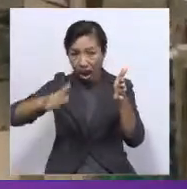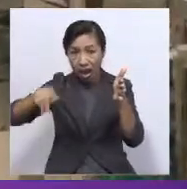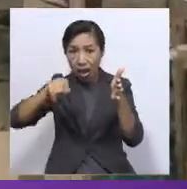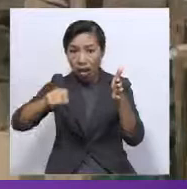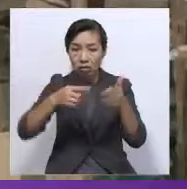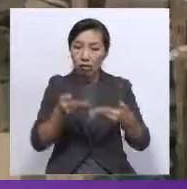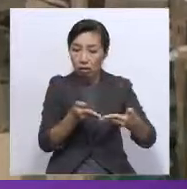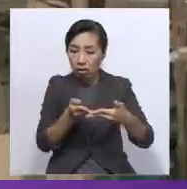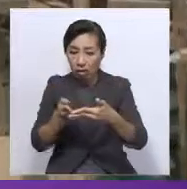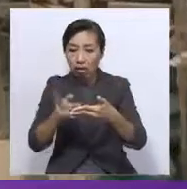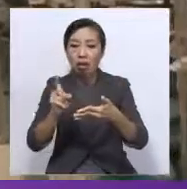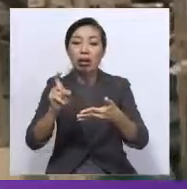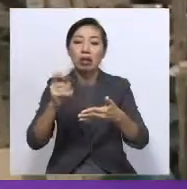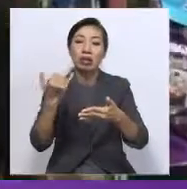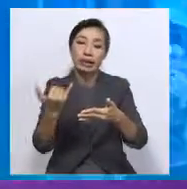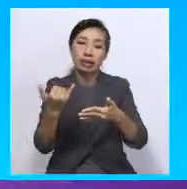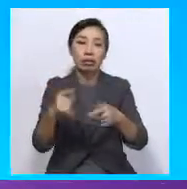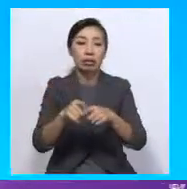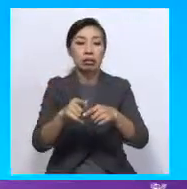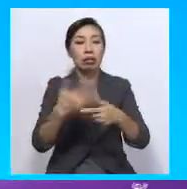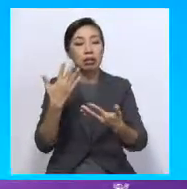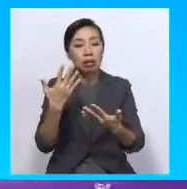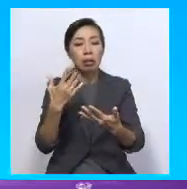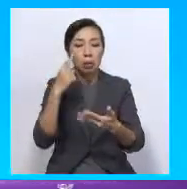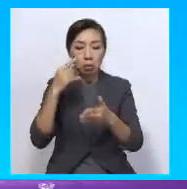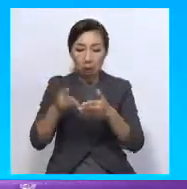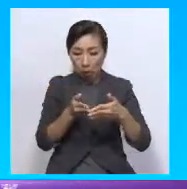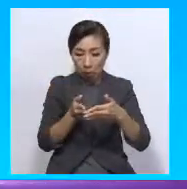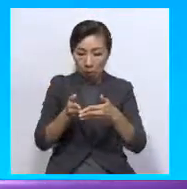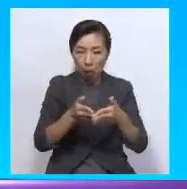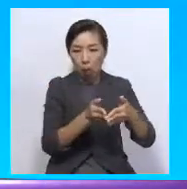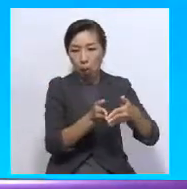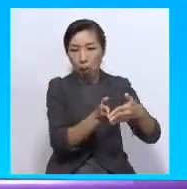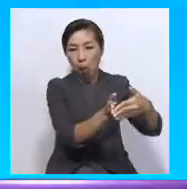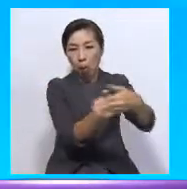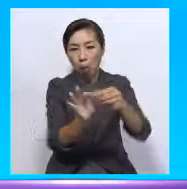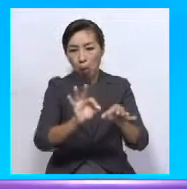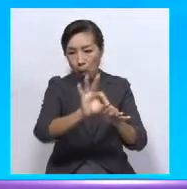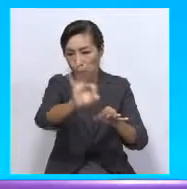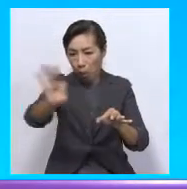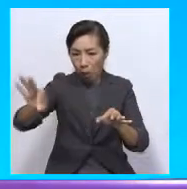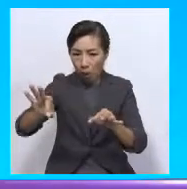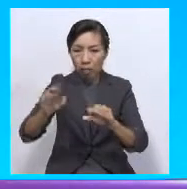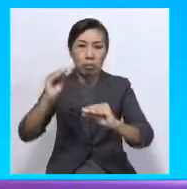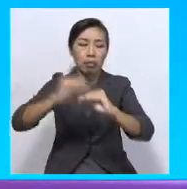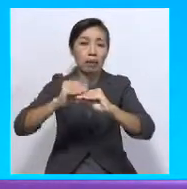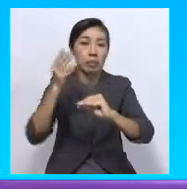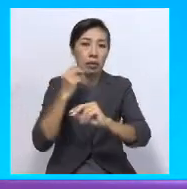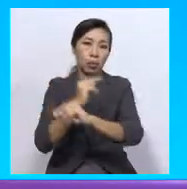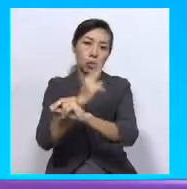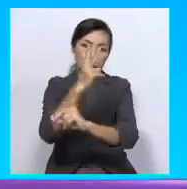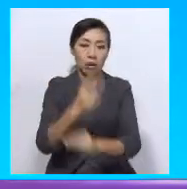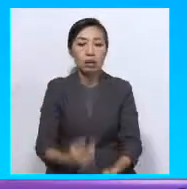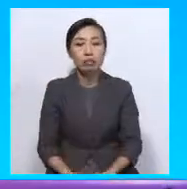ขึ้นกลางแม่น้ำโขงทำให้เรือโดยสารนะครับก็ต้องวิ่งอ้อมสันดอนทรายระยะทางการเดินทางก็ไกลขึ้นนะครับมากกว่าเดิมใน